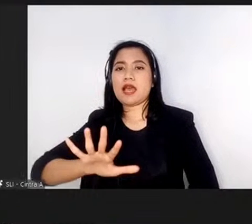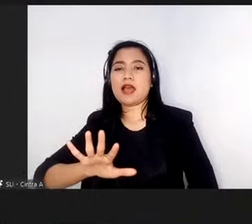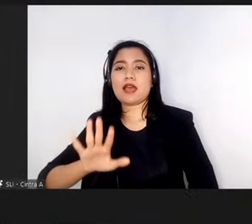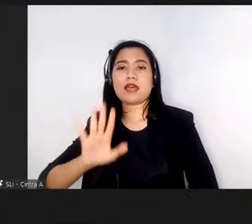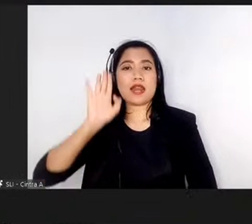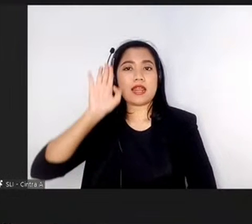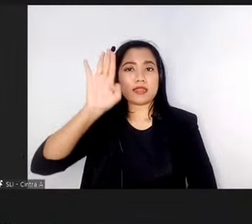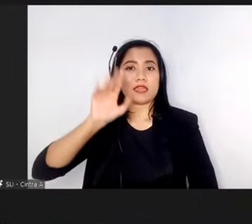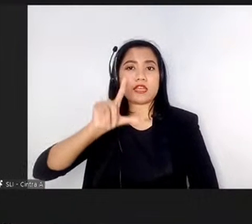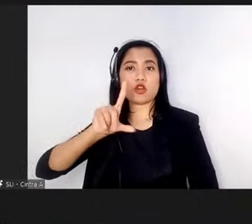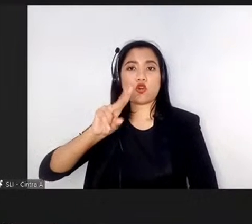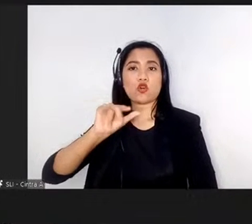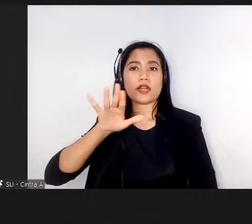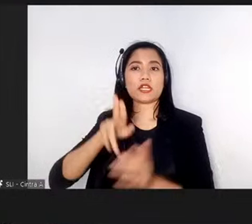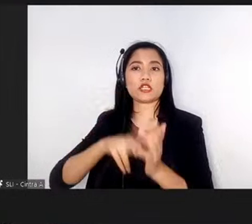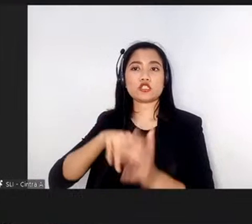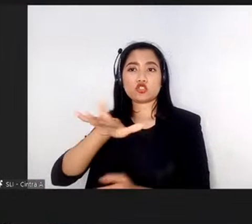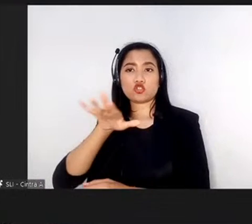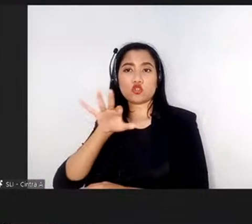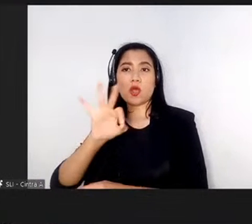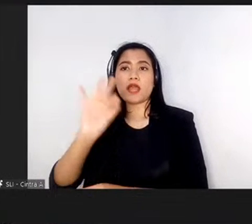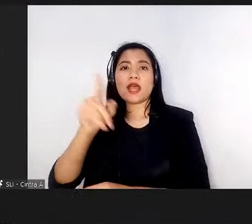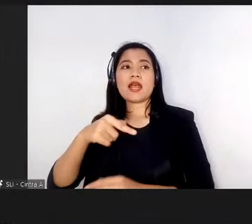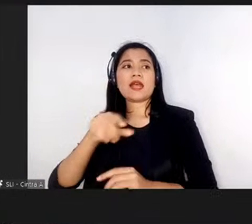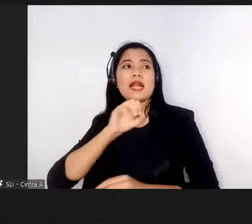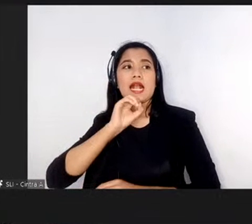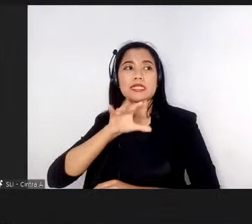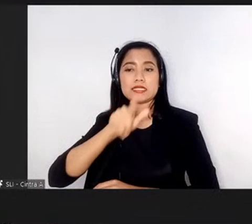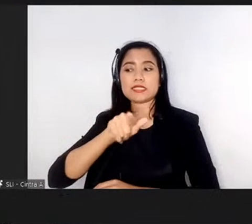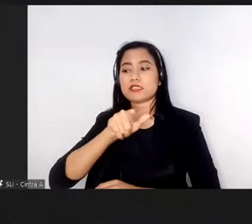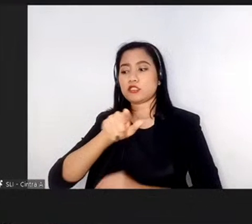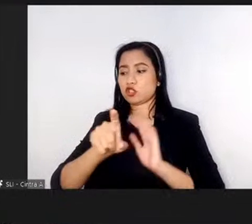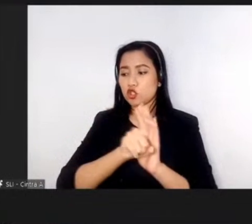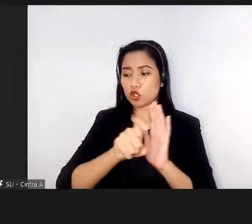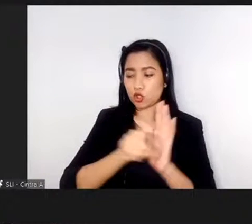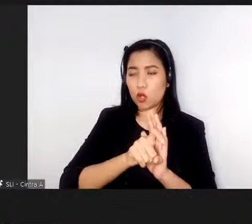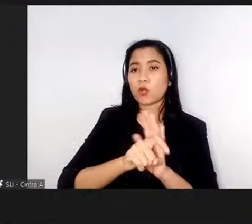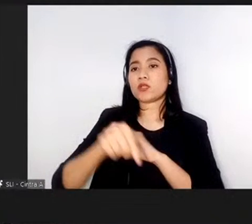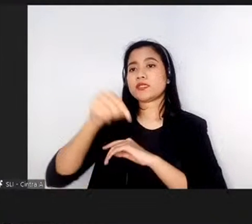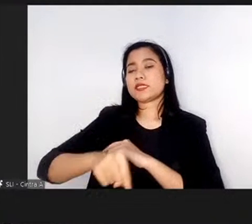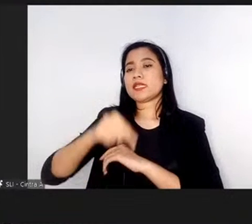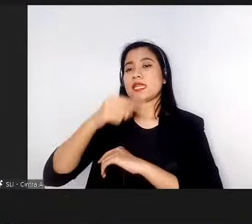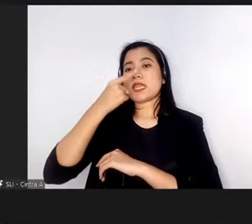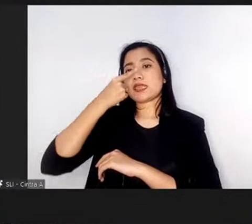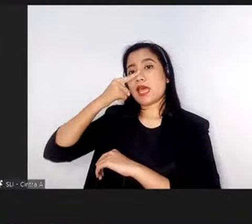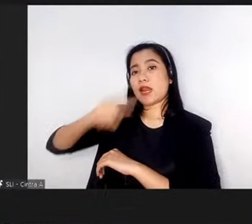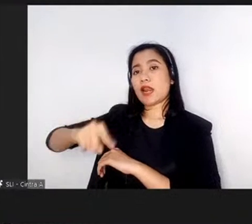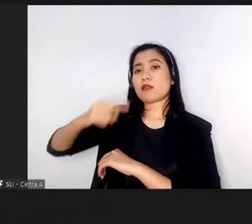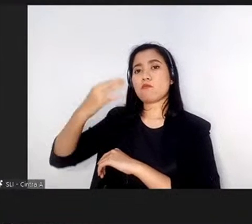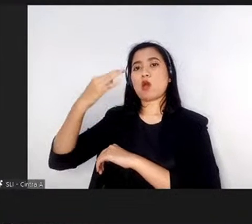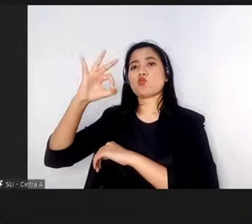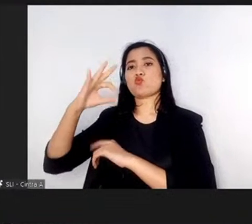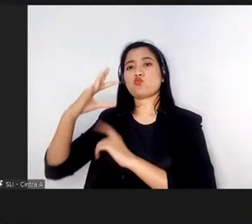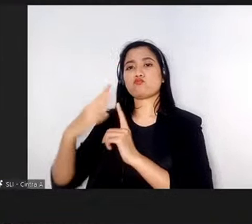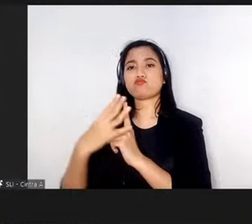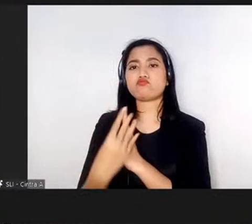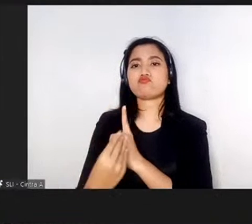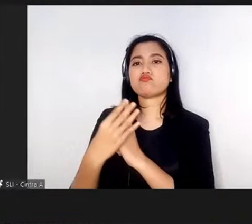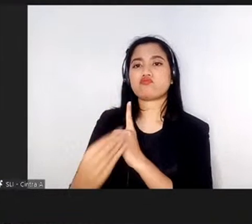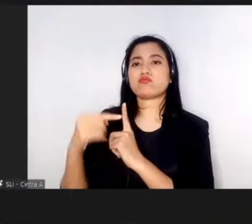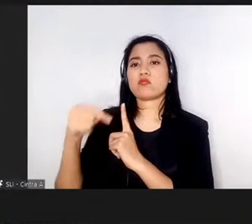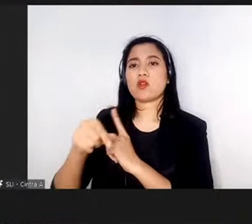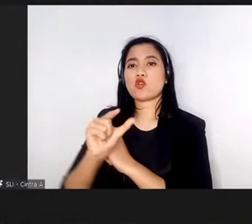Disinggung sedikit oleh bur Bagaimana di Asia ini baru Thailand yang punya yang sudah mengadopsi UNP punya rannya dan bagaimana